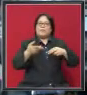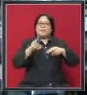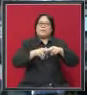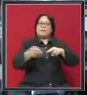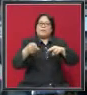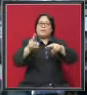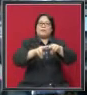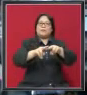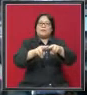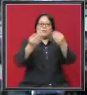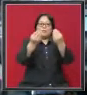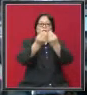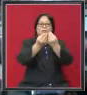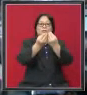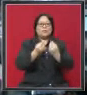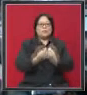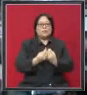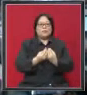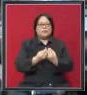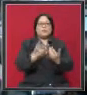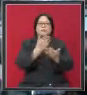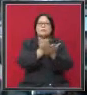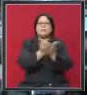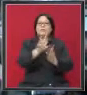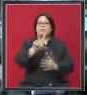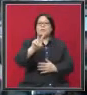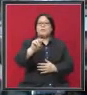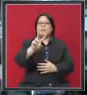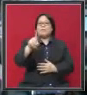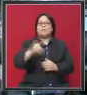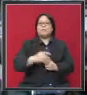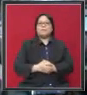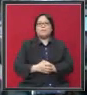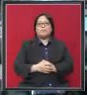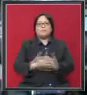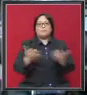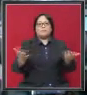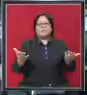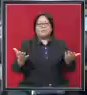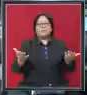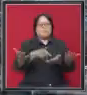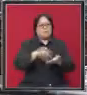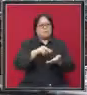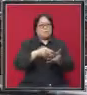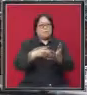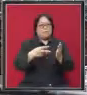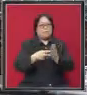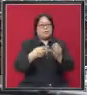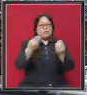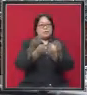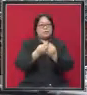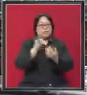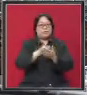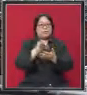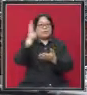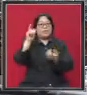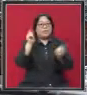tambahan kepada jumlah belanjawan 2021 ini. Adakah ini bermaksud jumlah akan